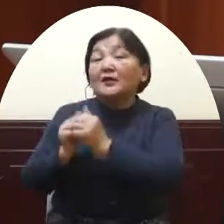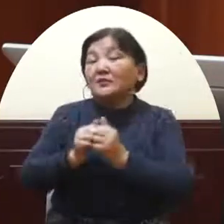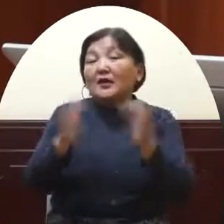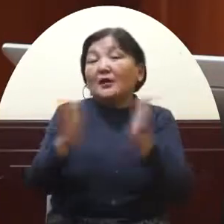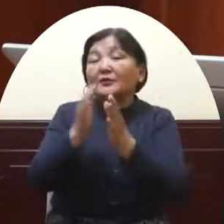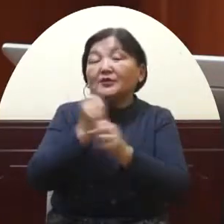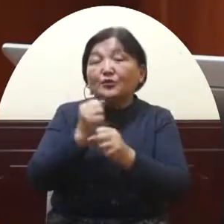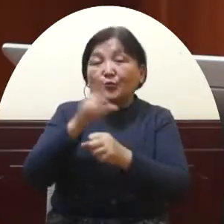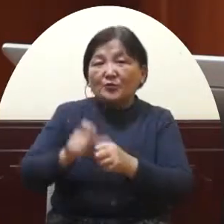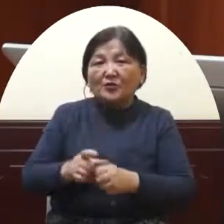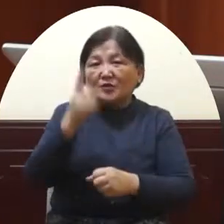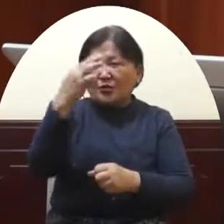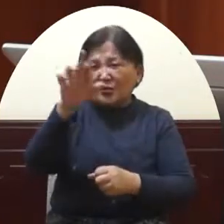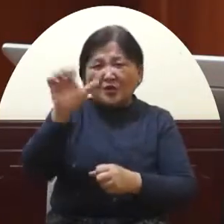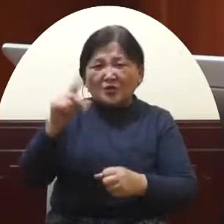үзээгүй хүн ч байгаа.